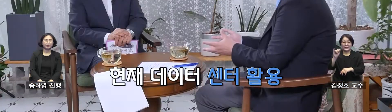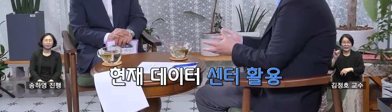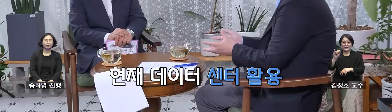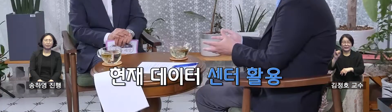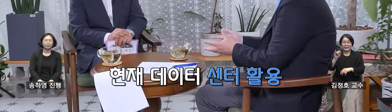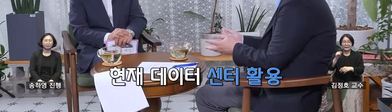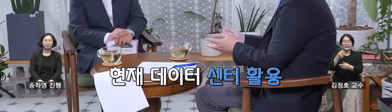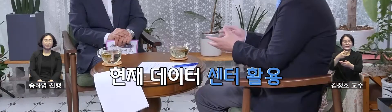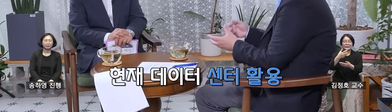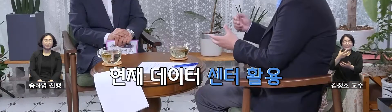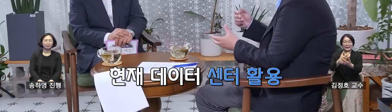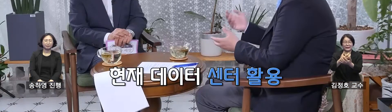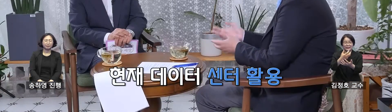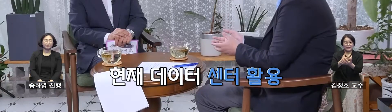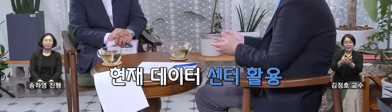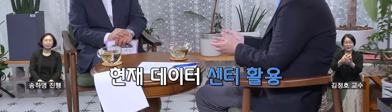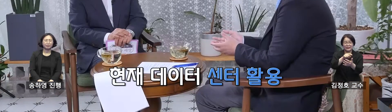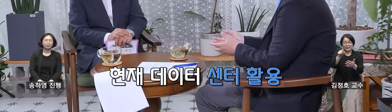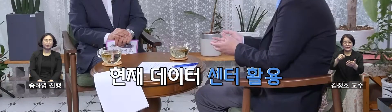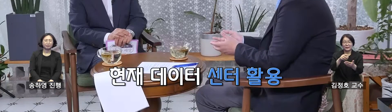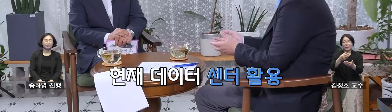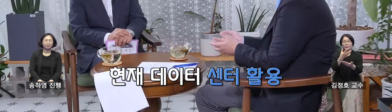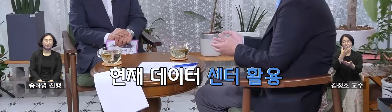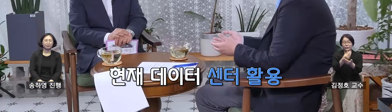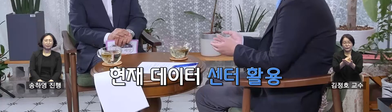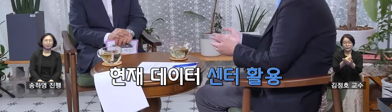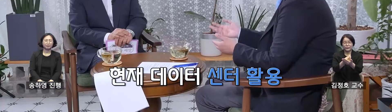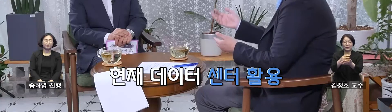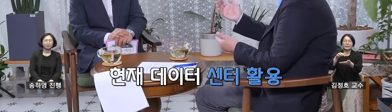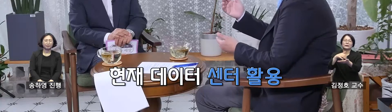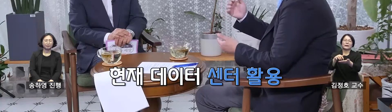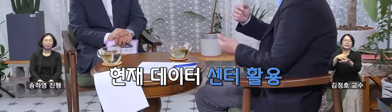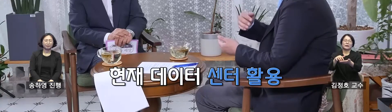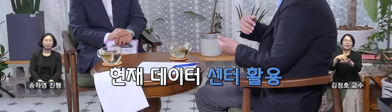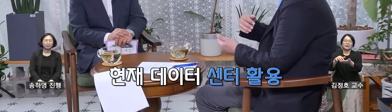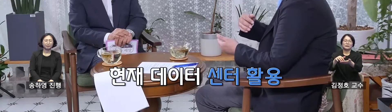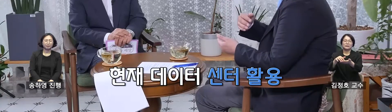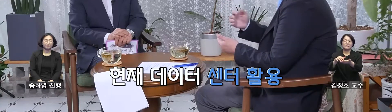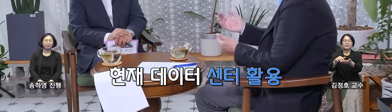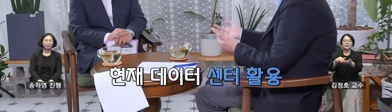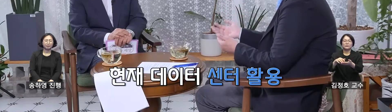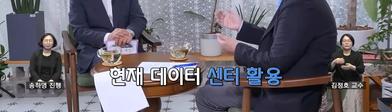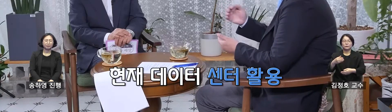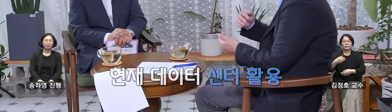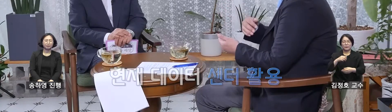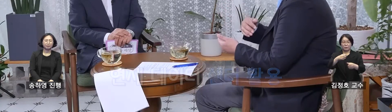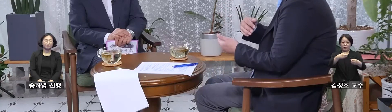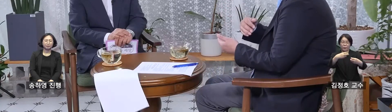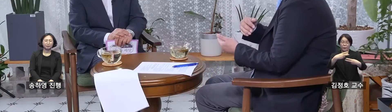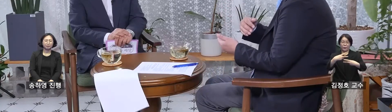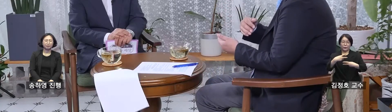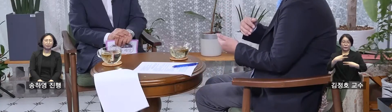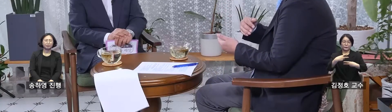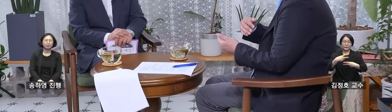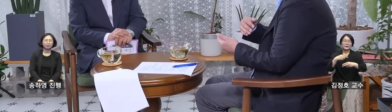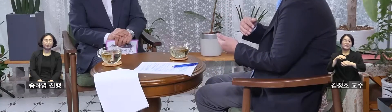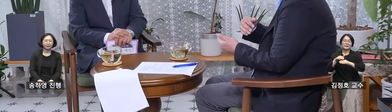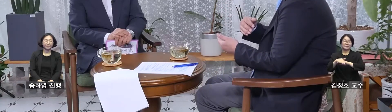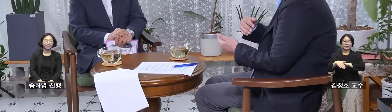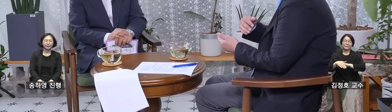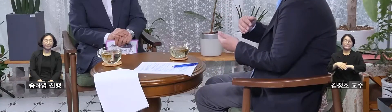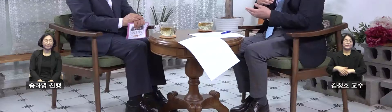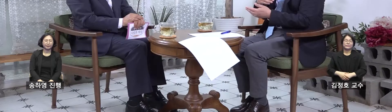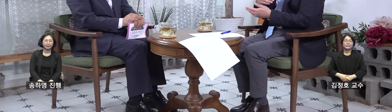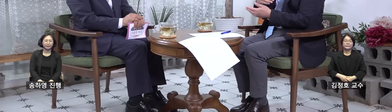데 두고 거기서 강력한 인공지능을 계산하면서 우리한테 이제 보내주는 그런 구조를 갖고